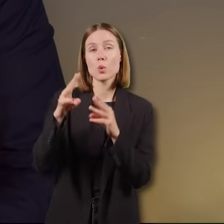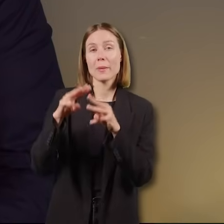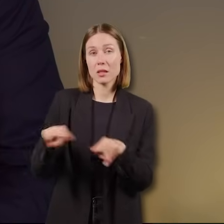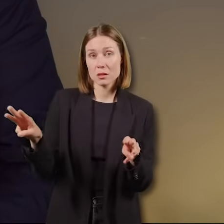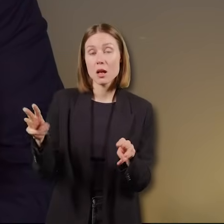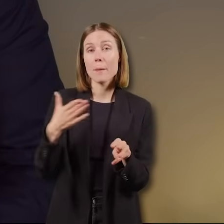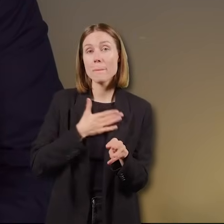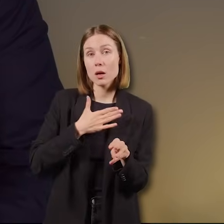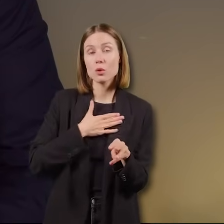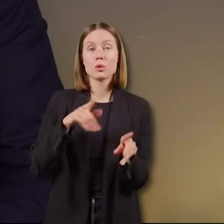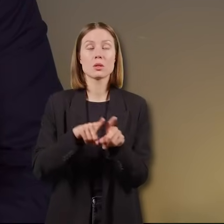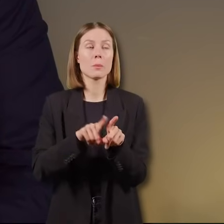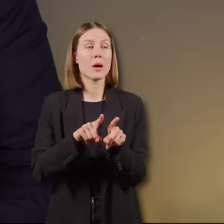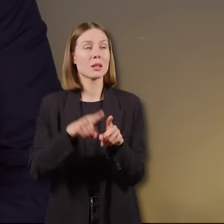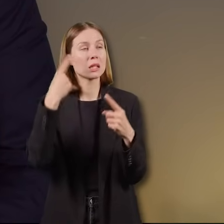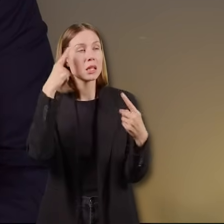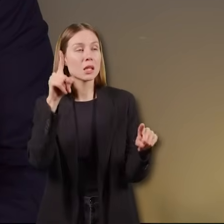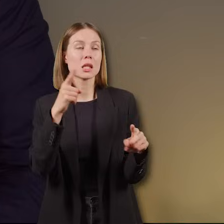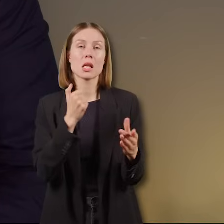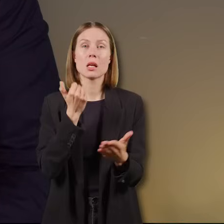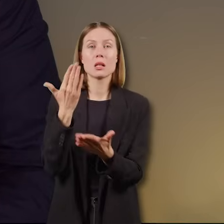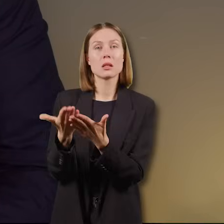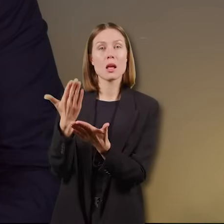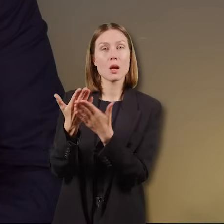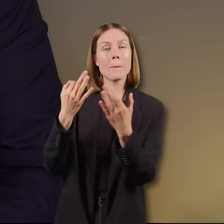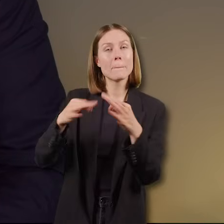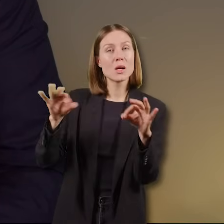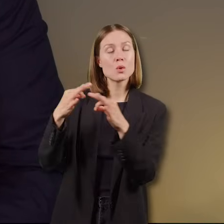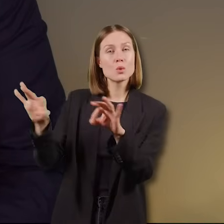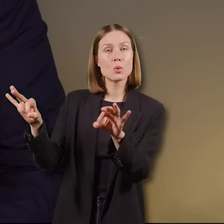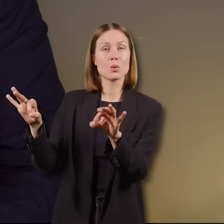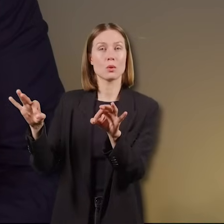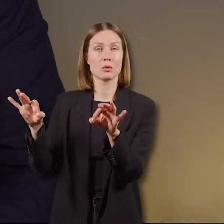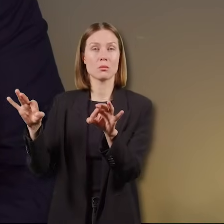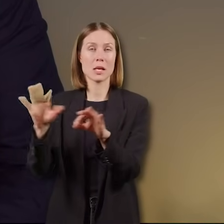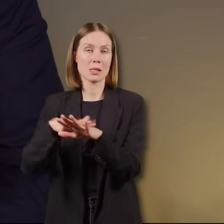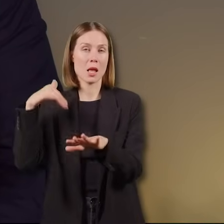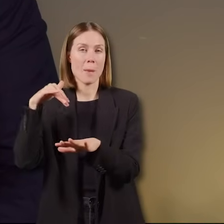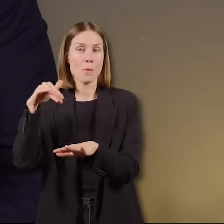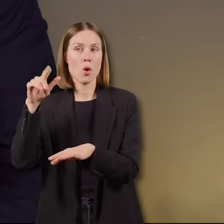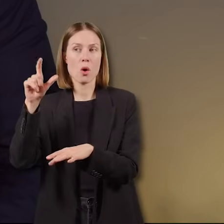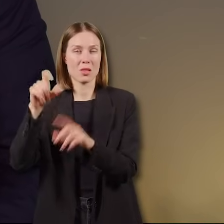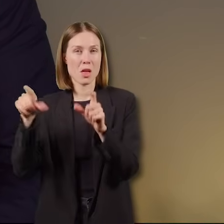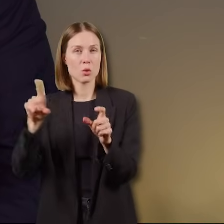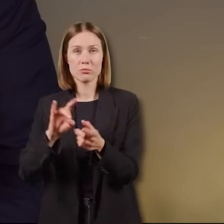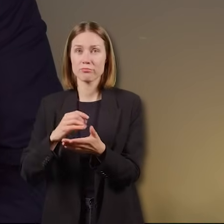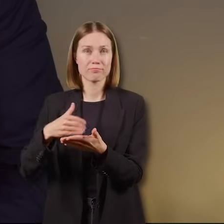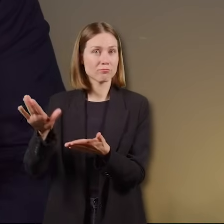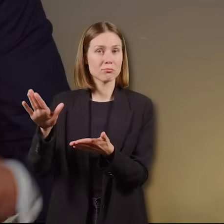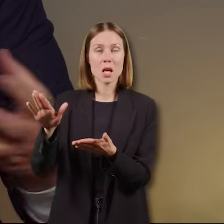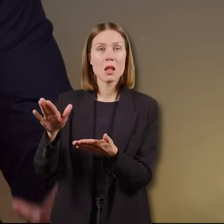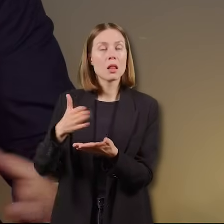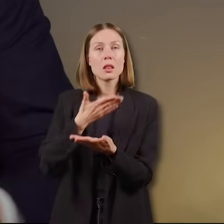bet visus teikiamus pasiūlymus Seimo narių atmetė. Jų nebuvo nei vieno,